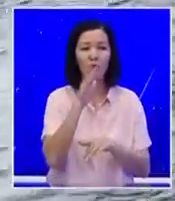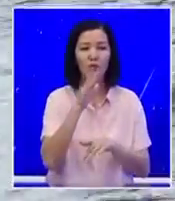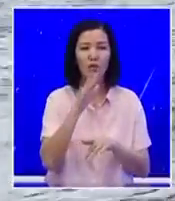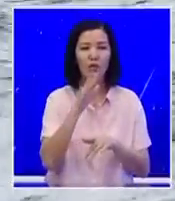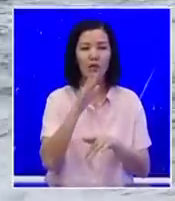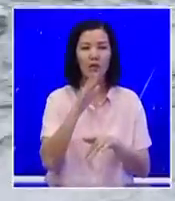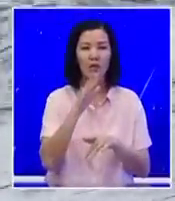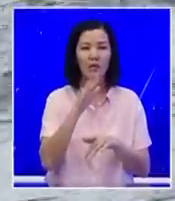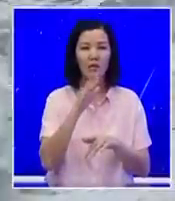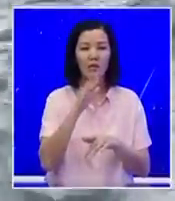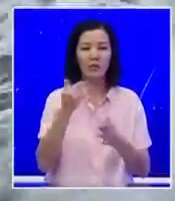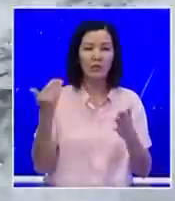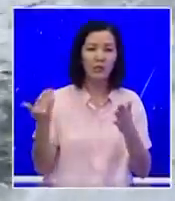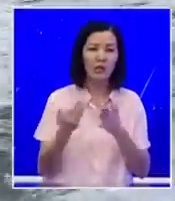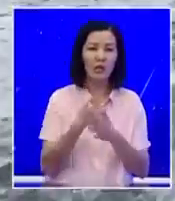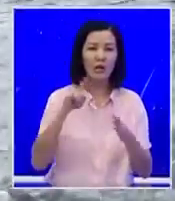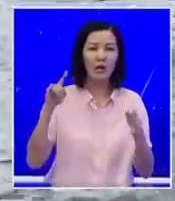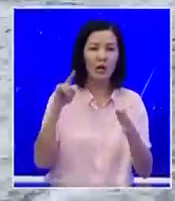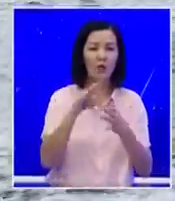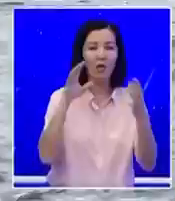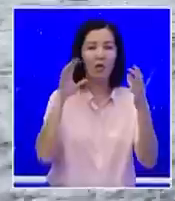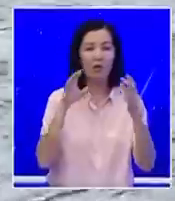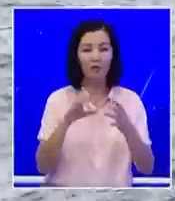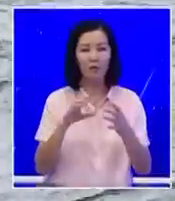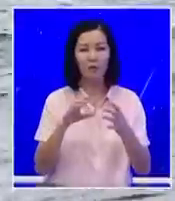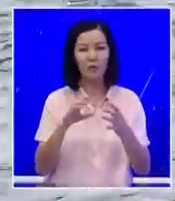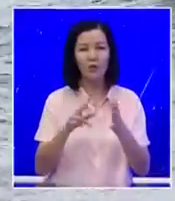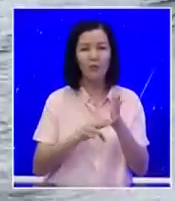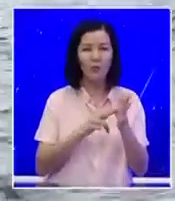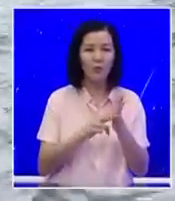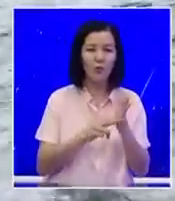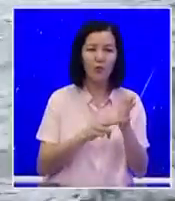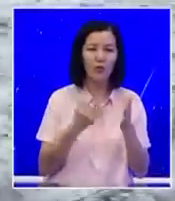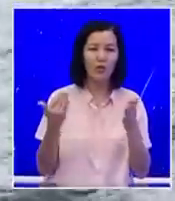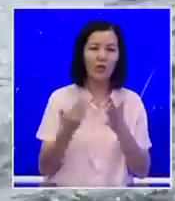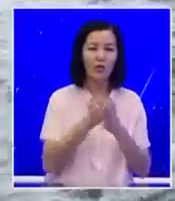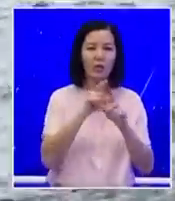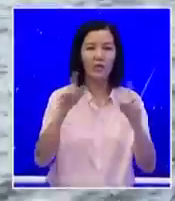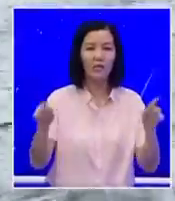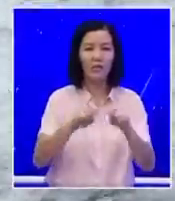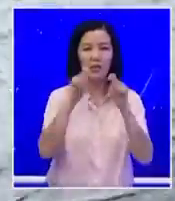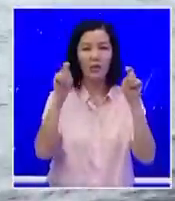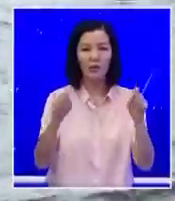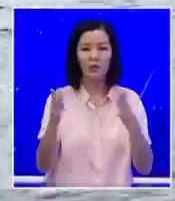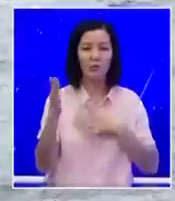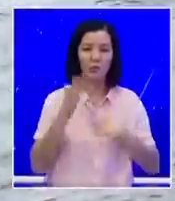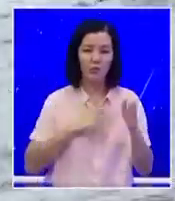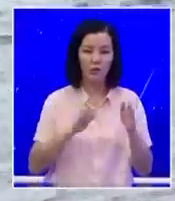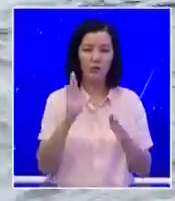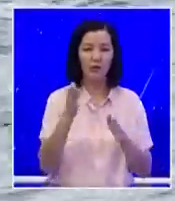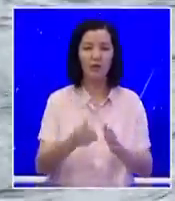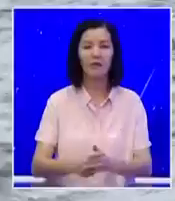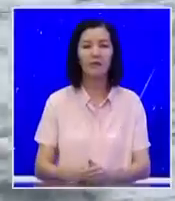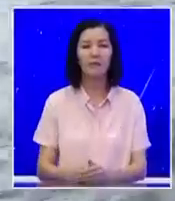келушілерін жанданған әуе, автобус қатынастарымен және 15 жаңа нысанның ашылуымен қуантпақ. Кавжат